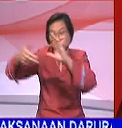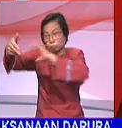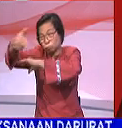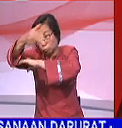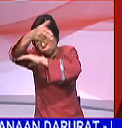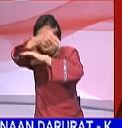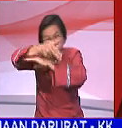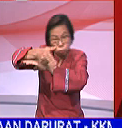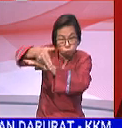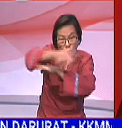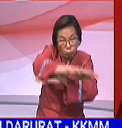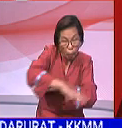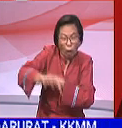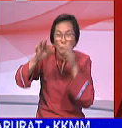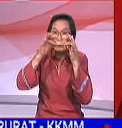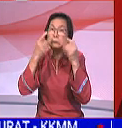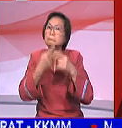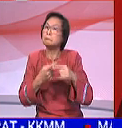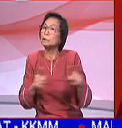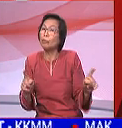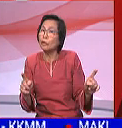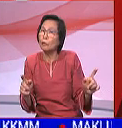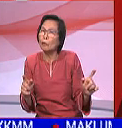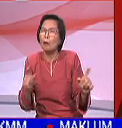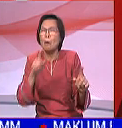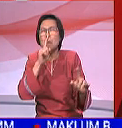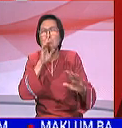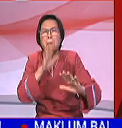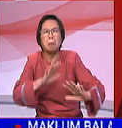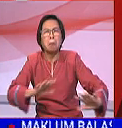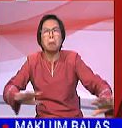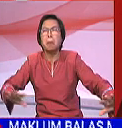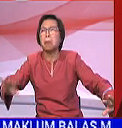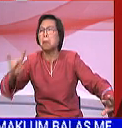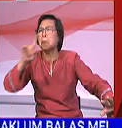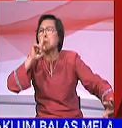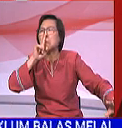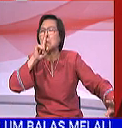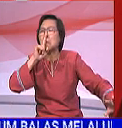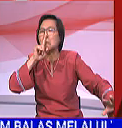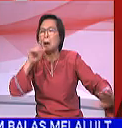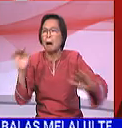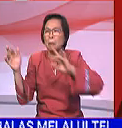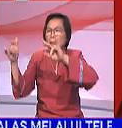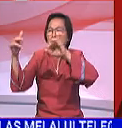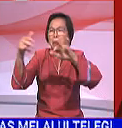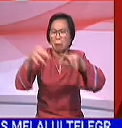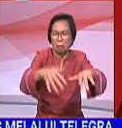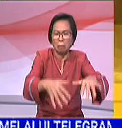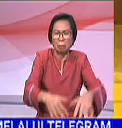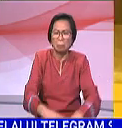MD sekitar kucing pagi tadi mendapati keadaan berbeza dengan suasana sunyi dan sepi dengan kehadiran pengunjung